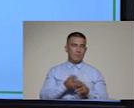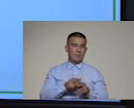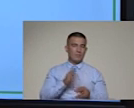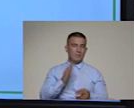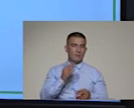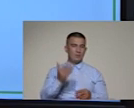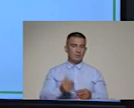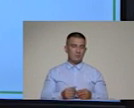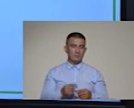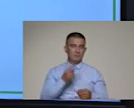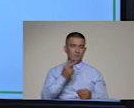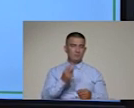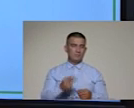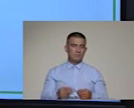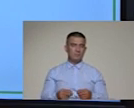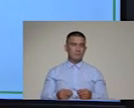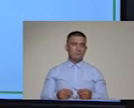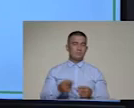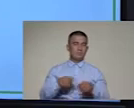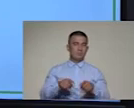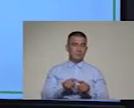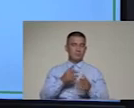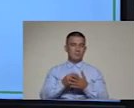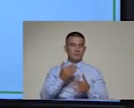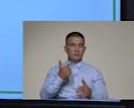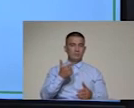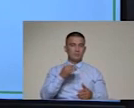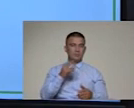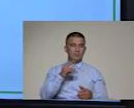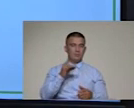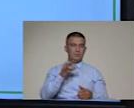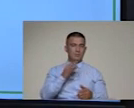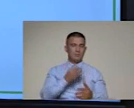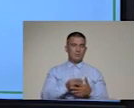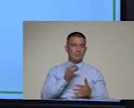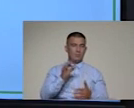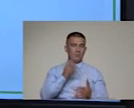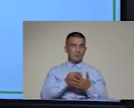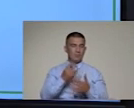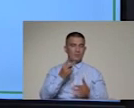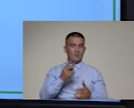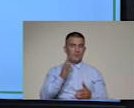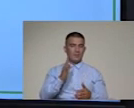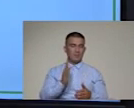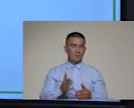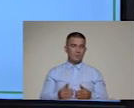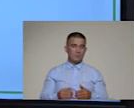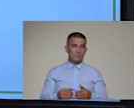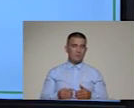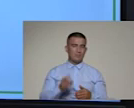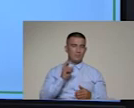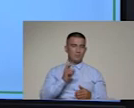valentligi 2, shuning uchun uning gidroksidi 2 valentli bo'ladi.